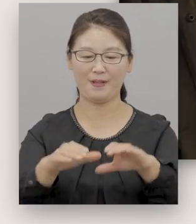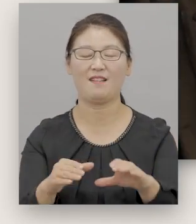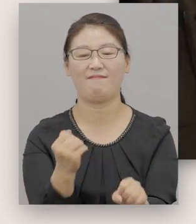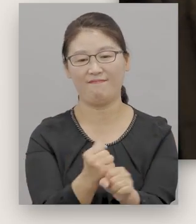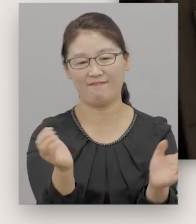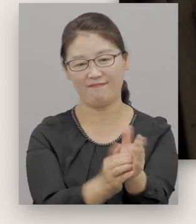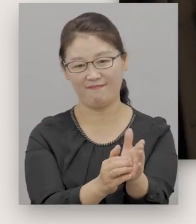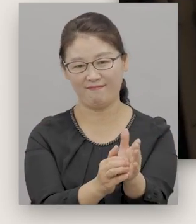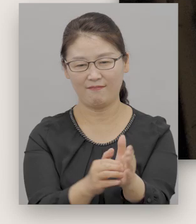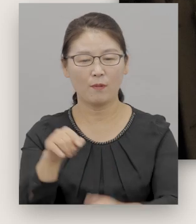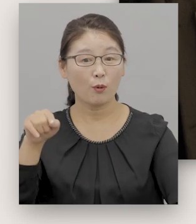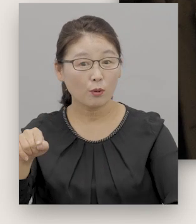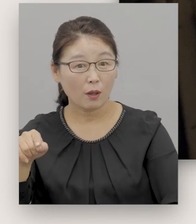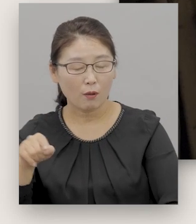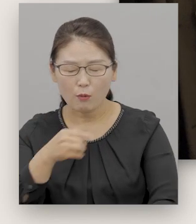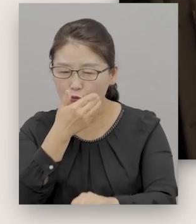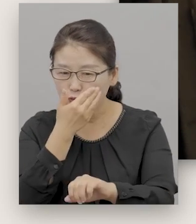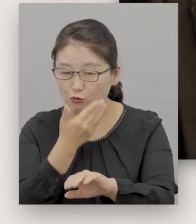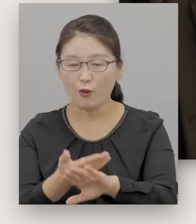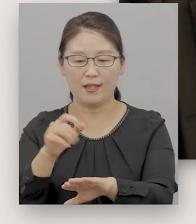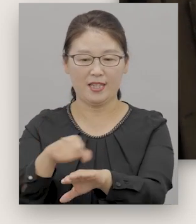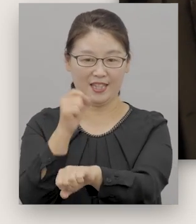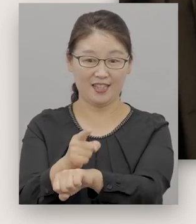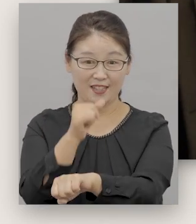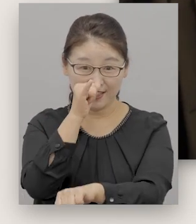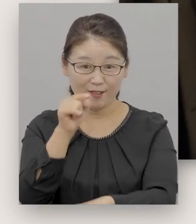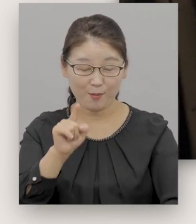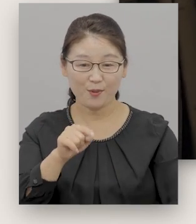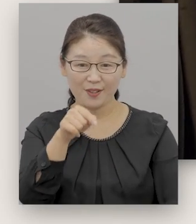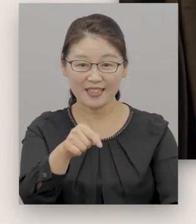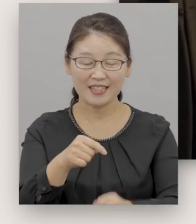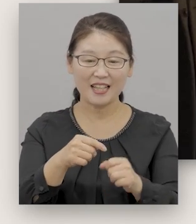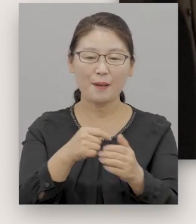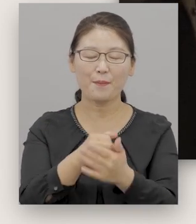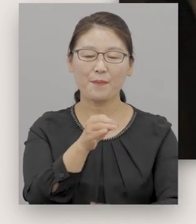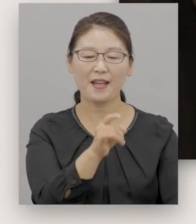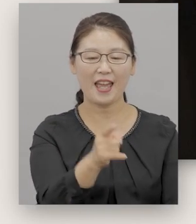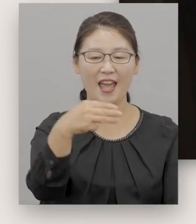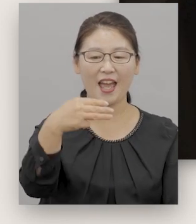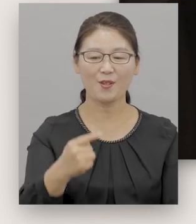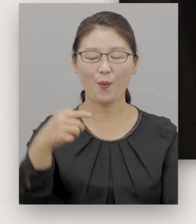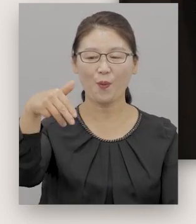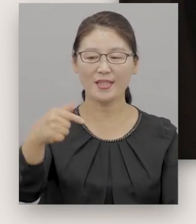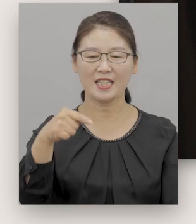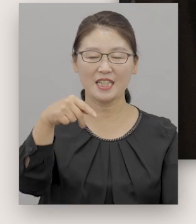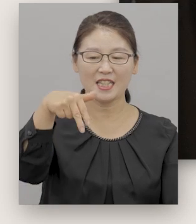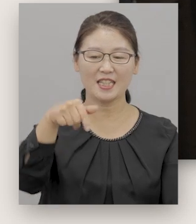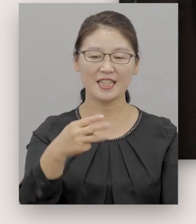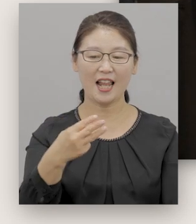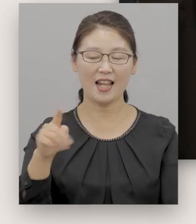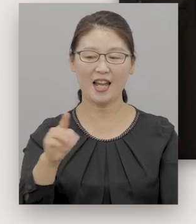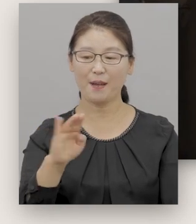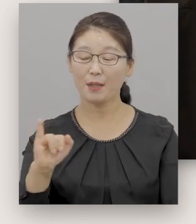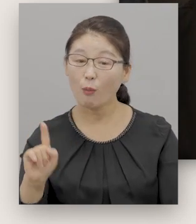중에 하나가 이 섹션의 제목이기도 한 에로즈 셀라비라는 듀샹의 여성 정체성을 갖고 있는